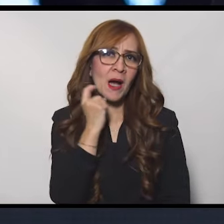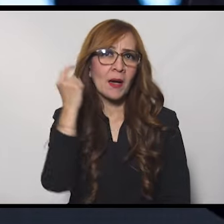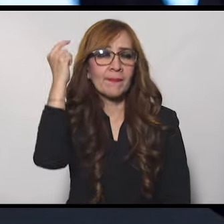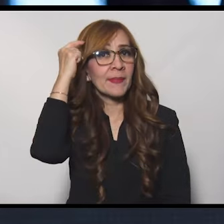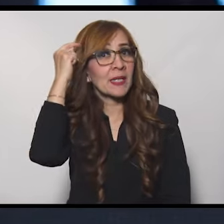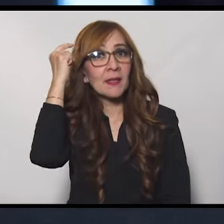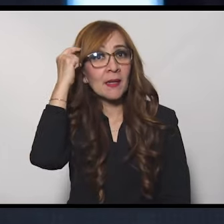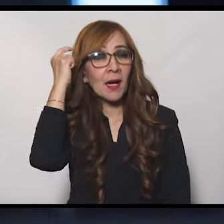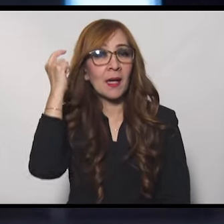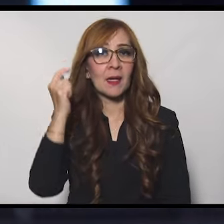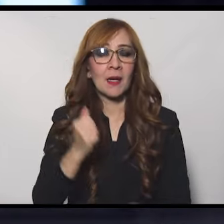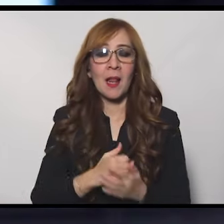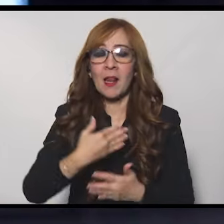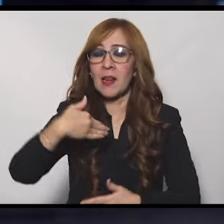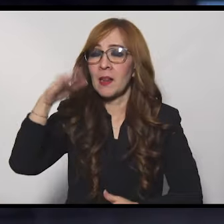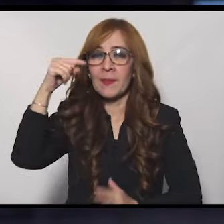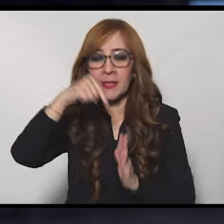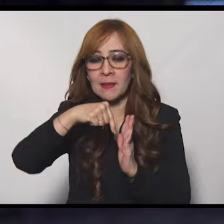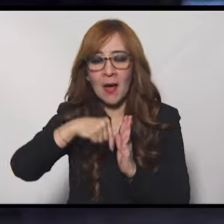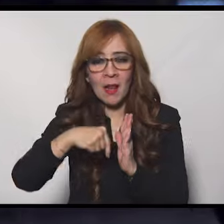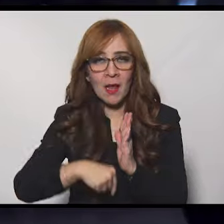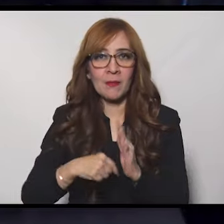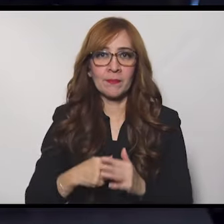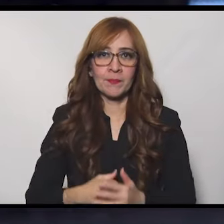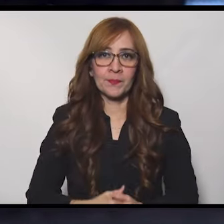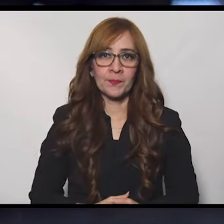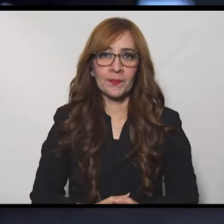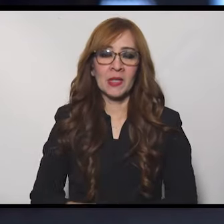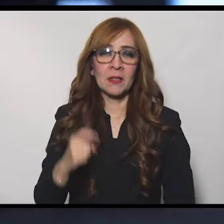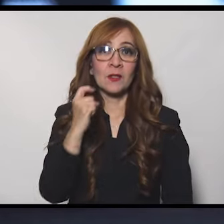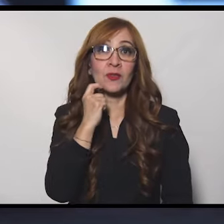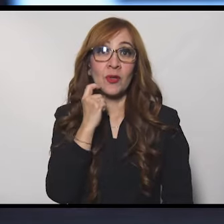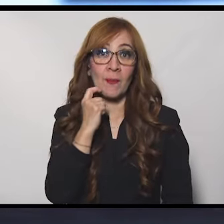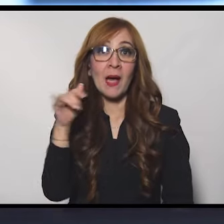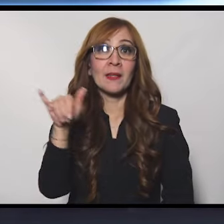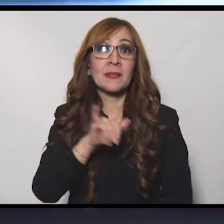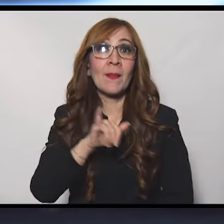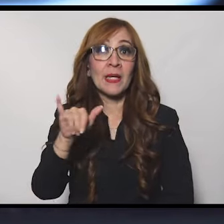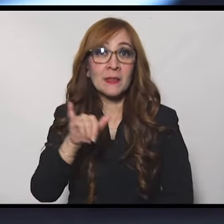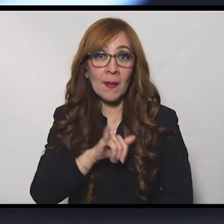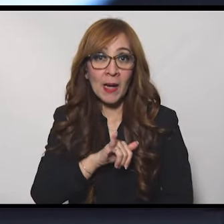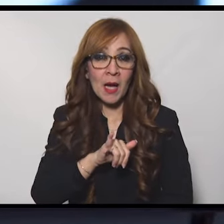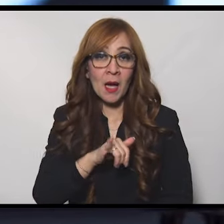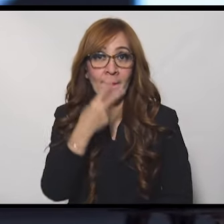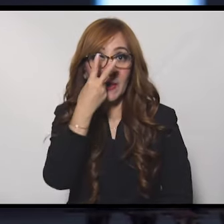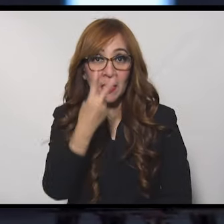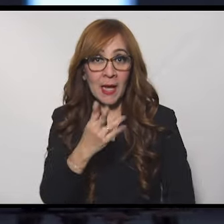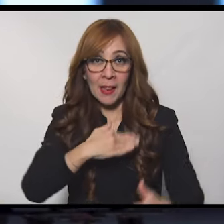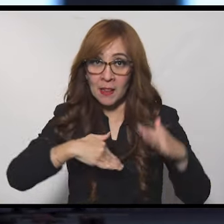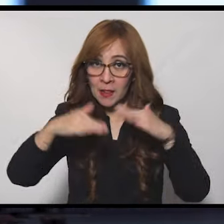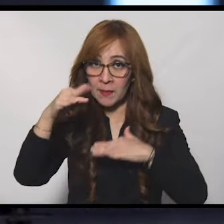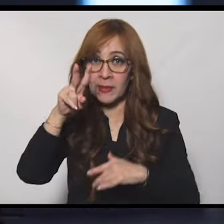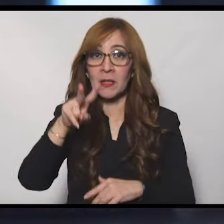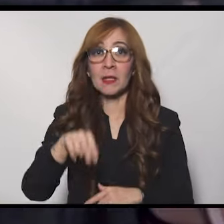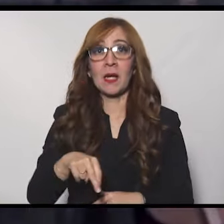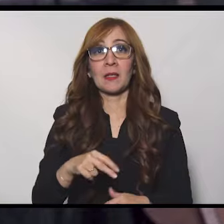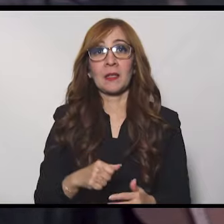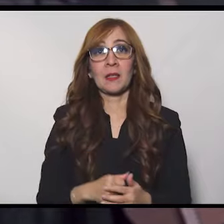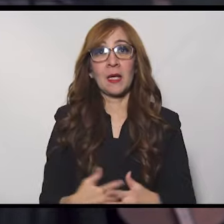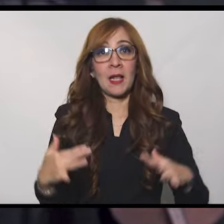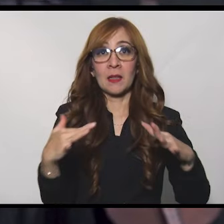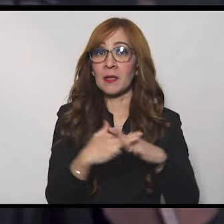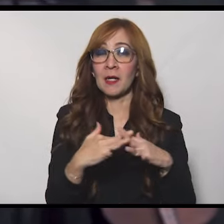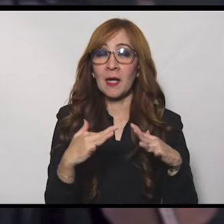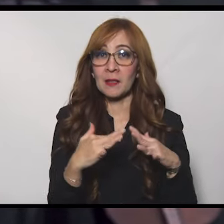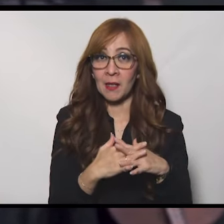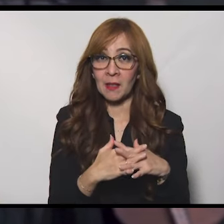pikirkan lebih dalam lagi. Coba kita sama-sama bisa melihat lebih lagi.